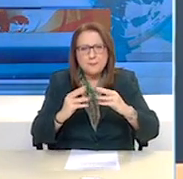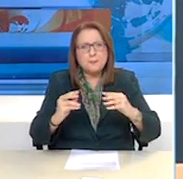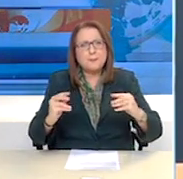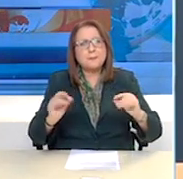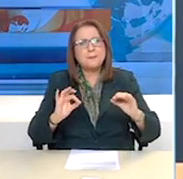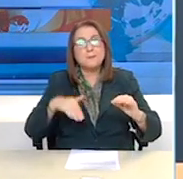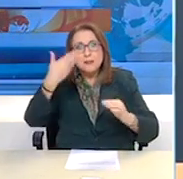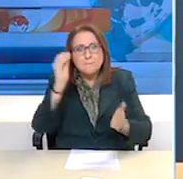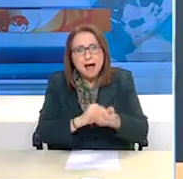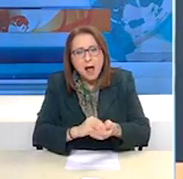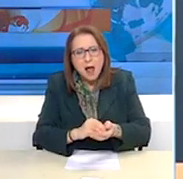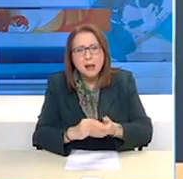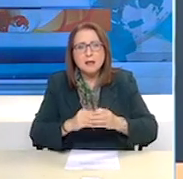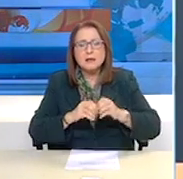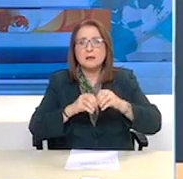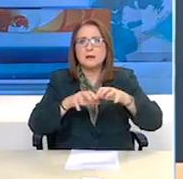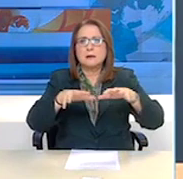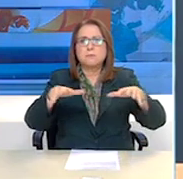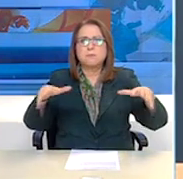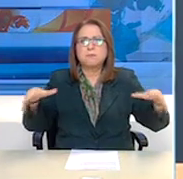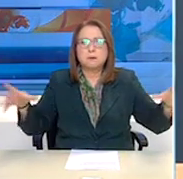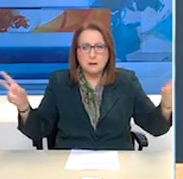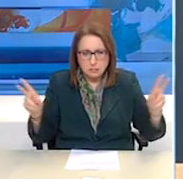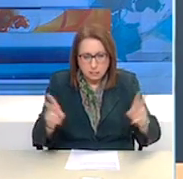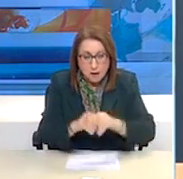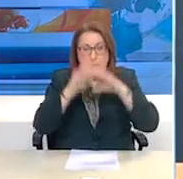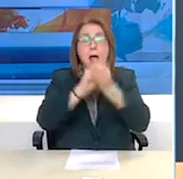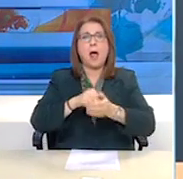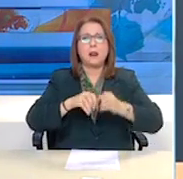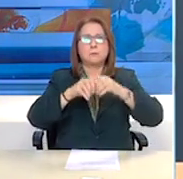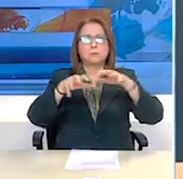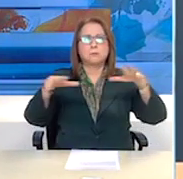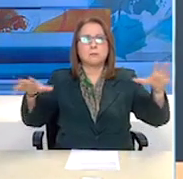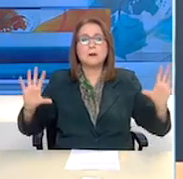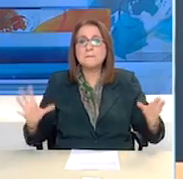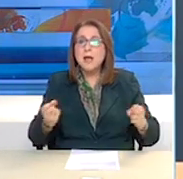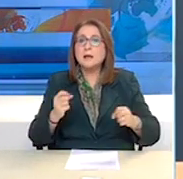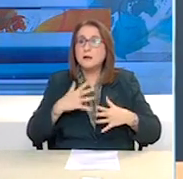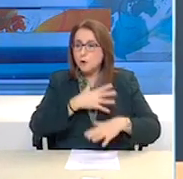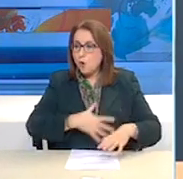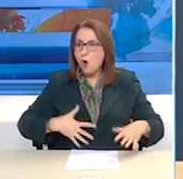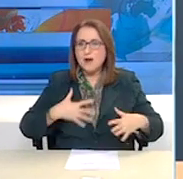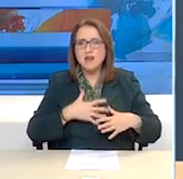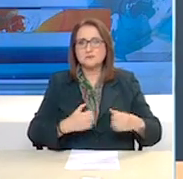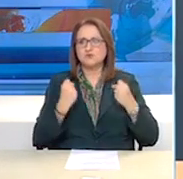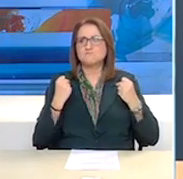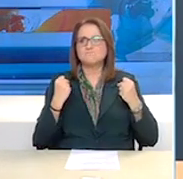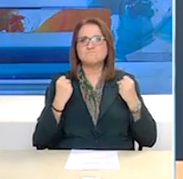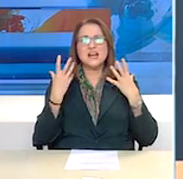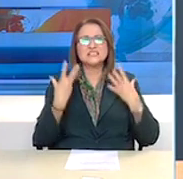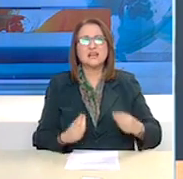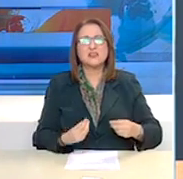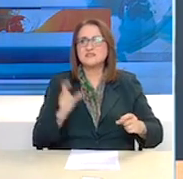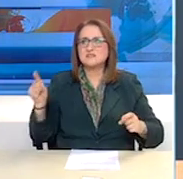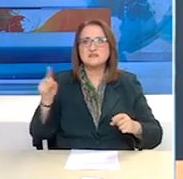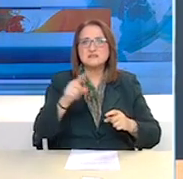κύμα μέχρι ο πληθυσμός να αποκτήσει ανοσία ή να χρησιμοποιήσουμε ένα εμβόλιο. Όντως οι άνθρωποι οι οποίοι θα έχουν υψηλά